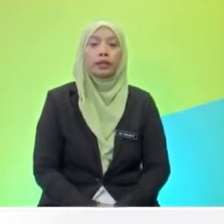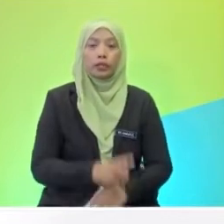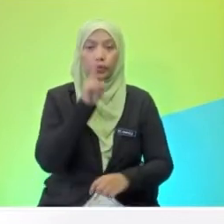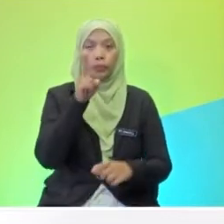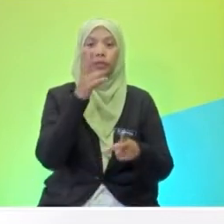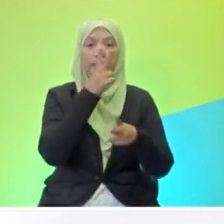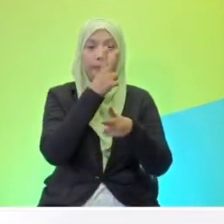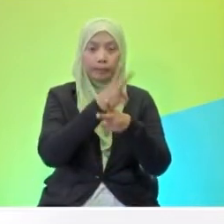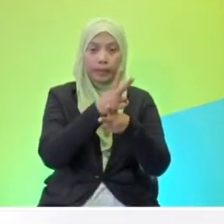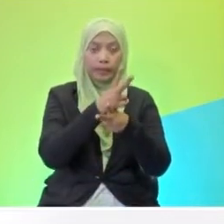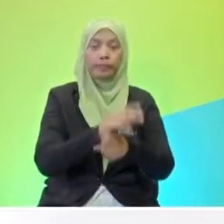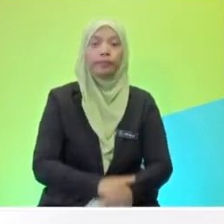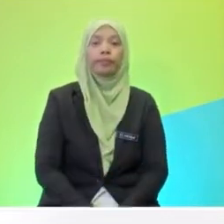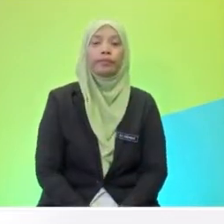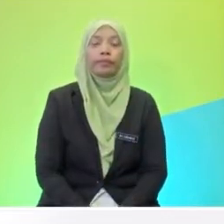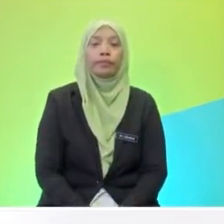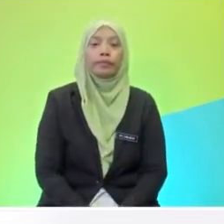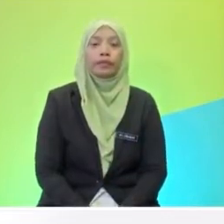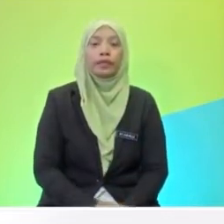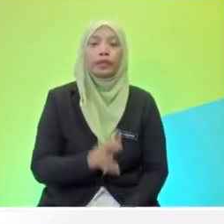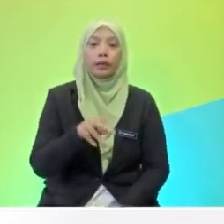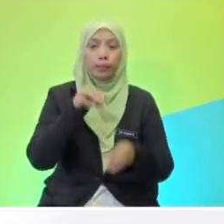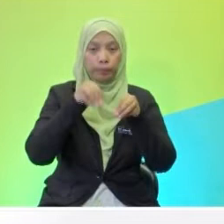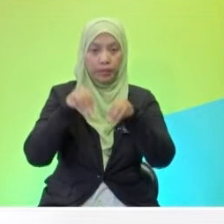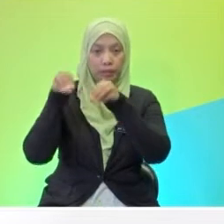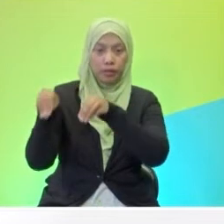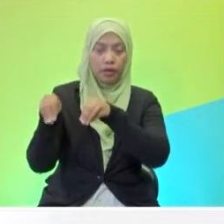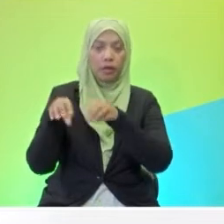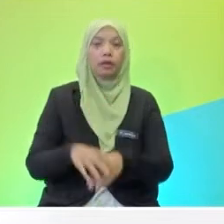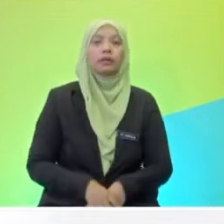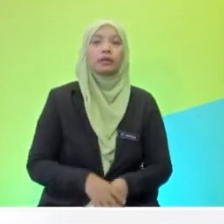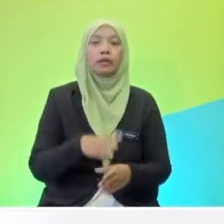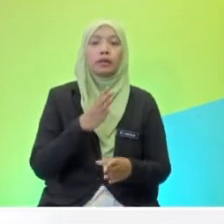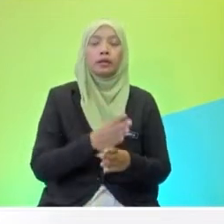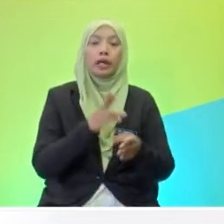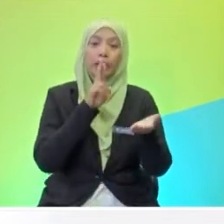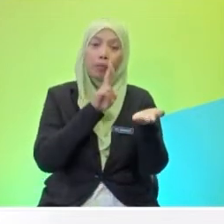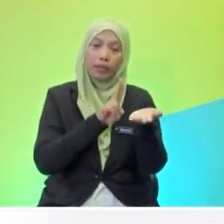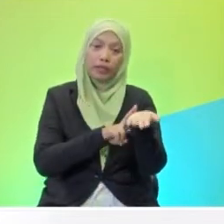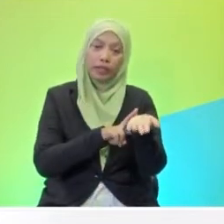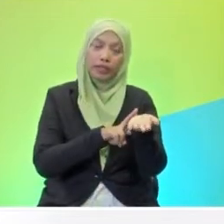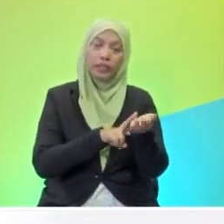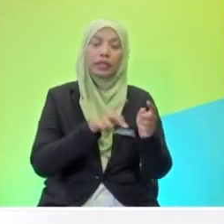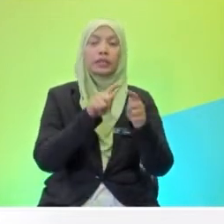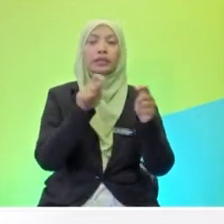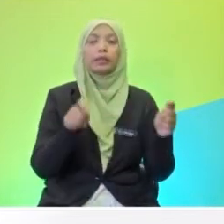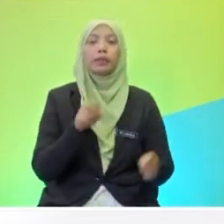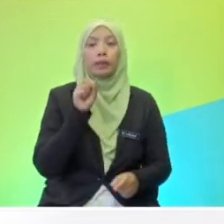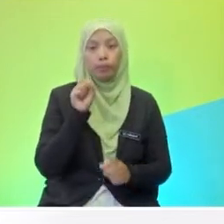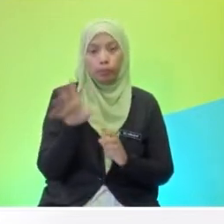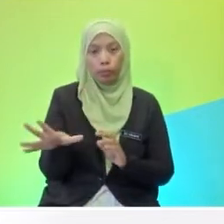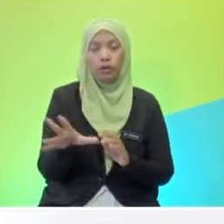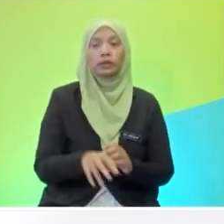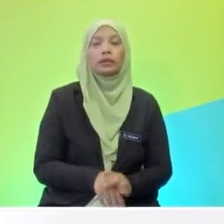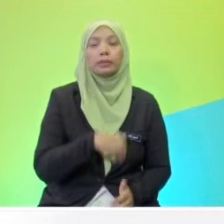Oke kemudian pergi pusat pemindahan pusat rawatan sementara dan kemudian tampak penuh pusat sampah